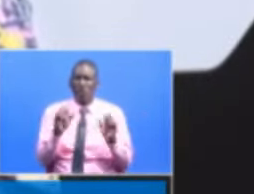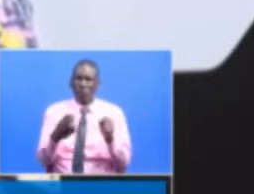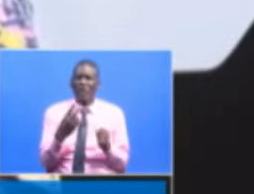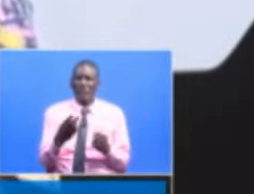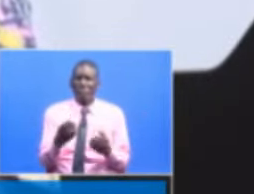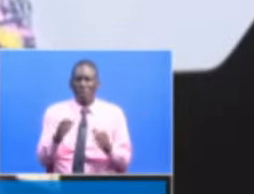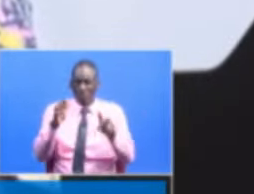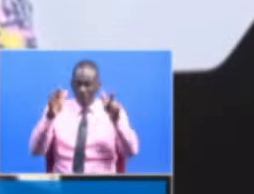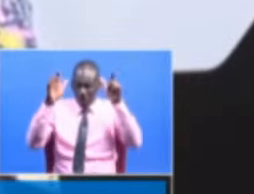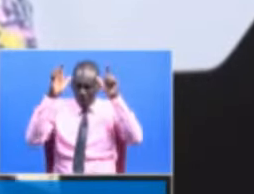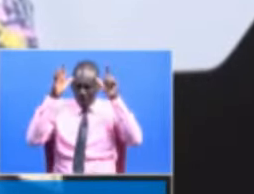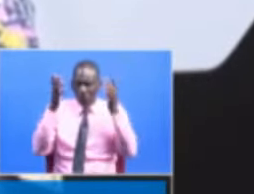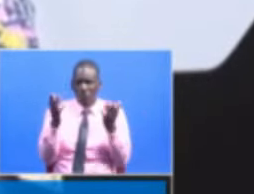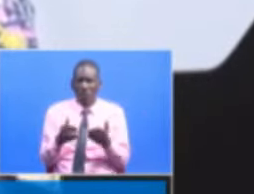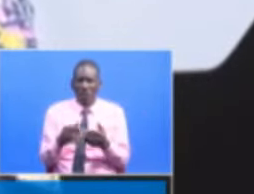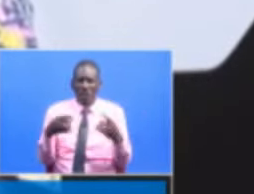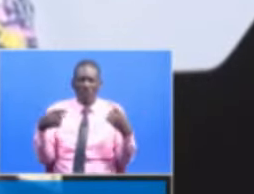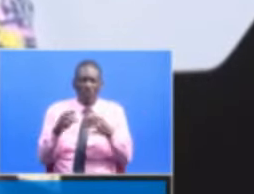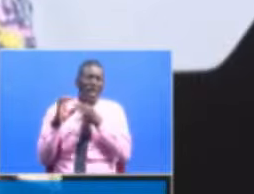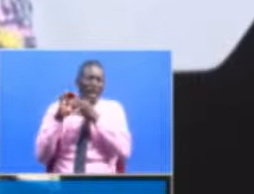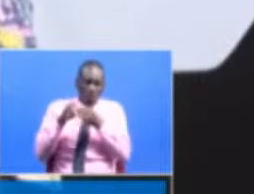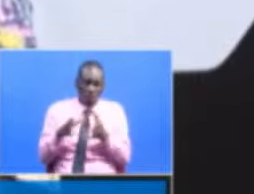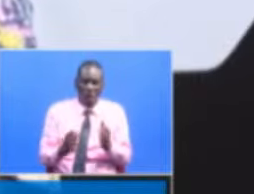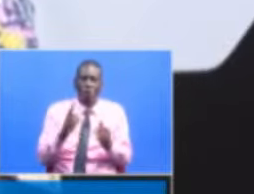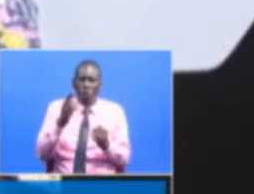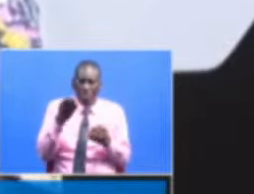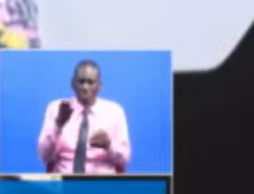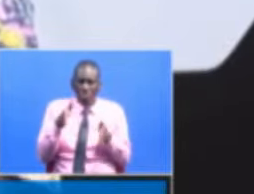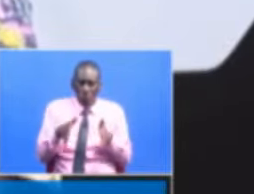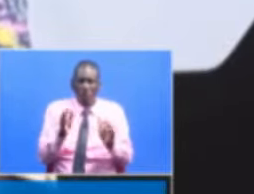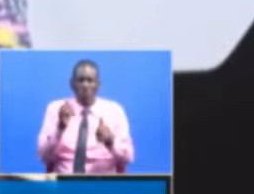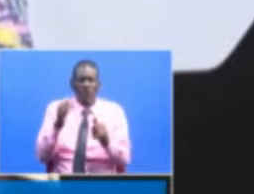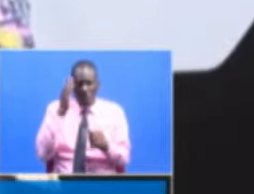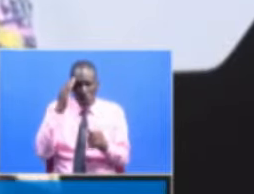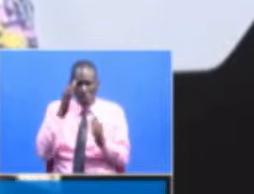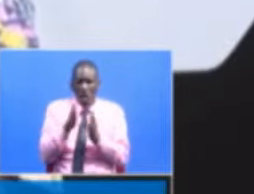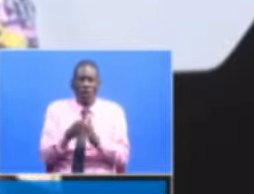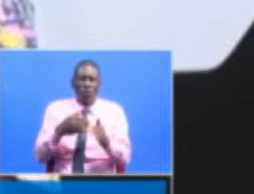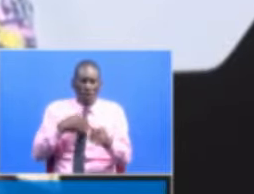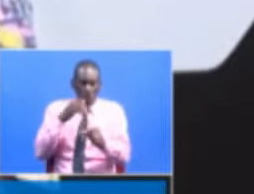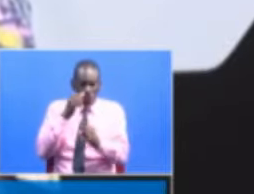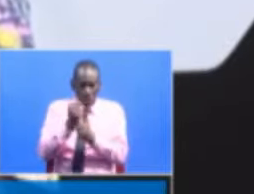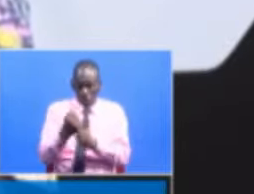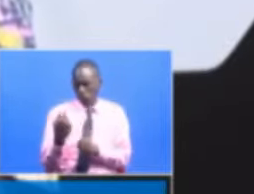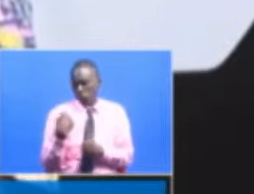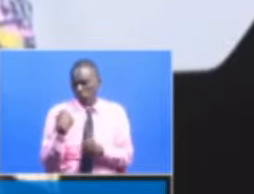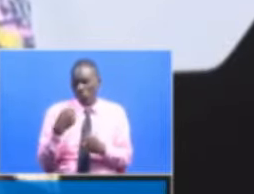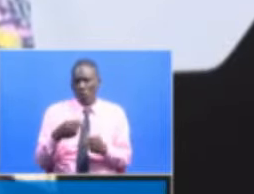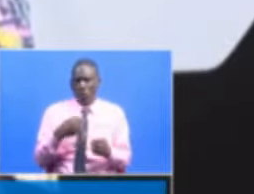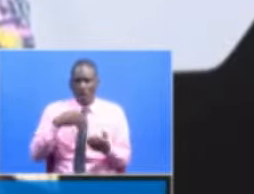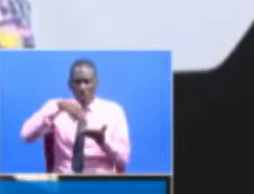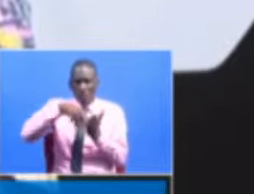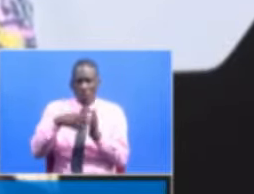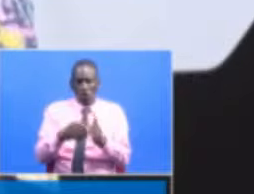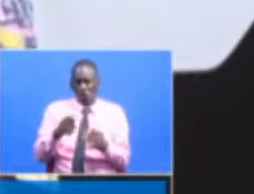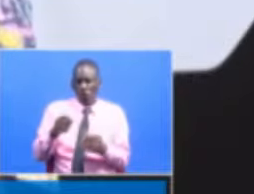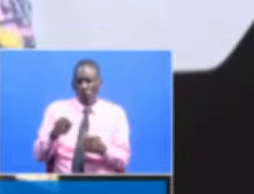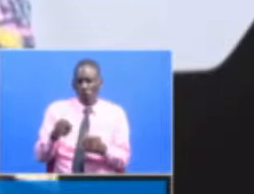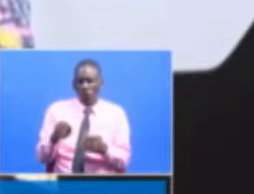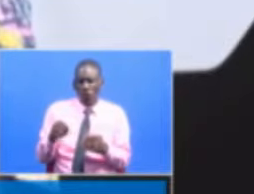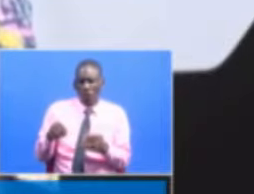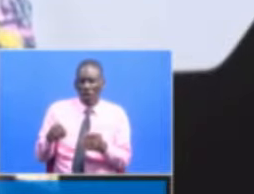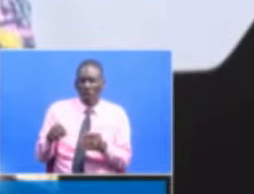ng'ombe. Kuna njia nyingi ya kiasili, lakini moja ile mimi ninajua na tumeweza kufanya juzi, kwa sababu tulikuwa na project ya Indigenous People, a